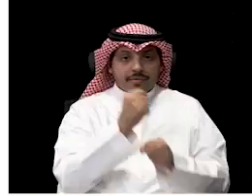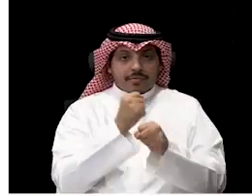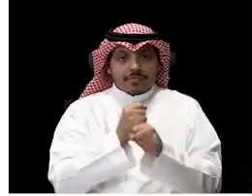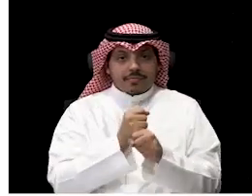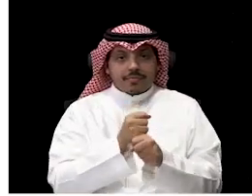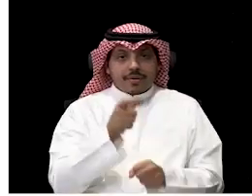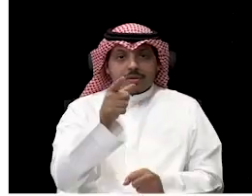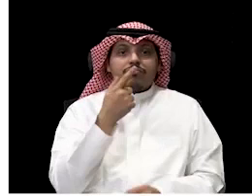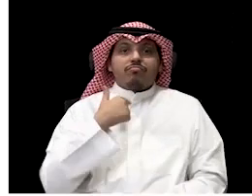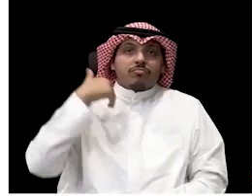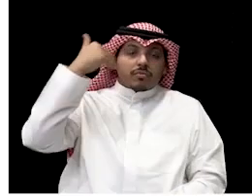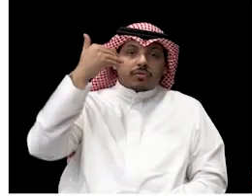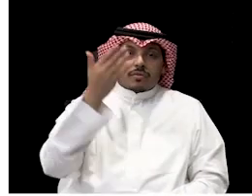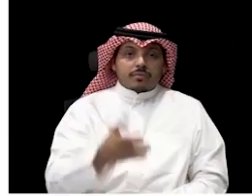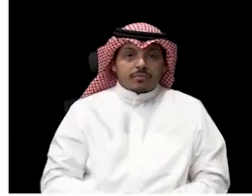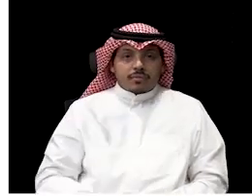تقلد أصدقائك